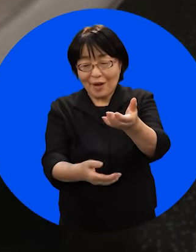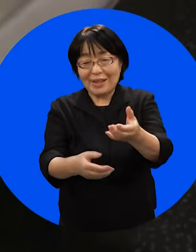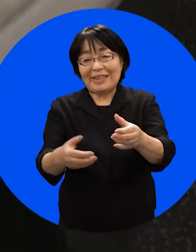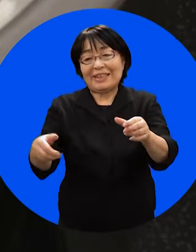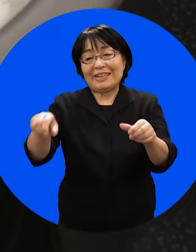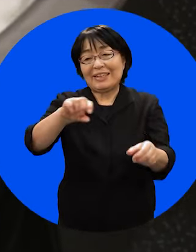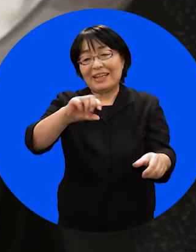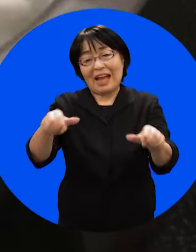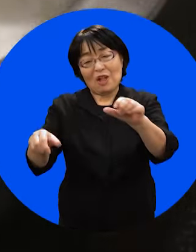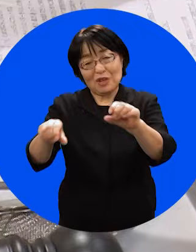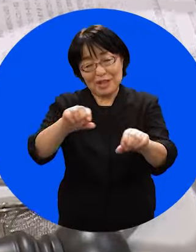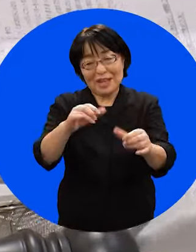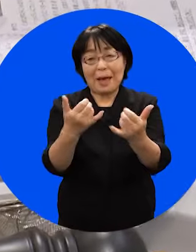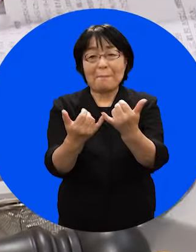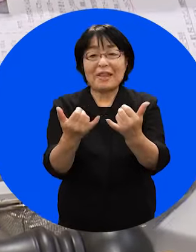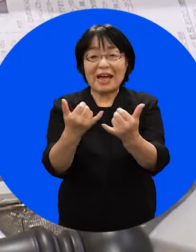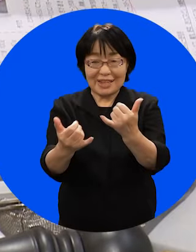ね。